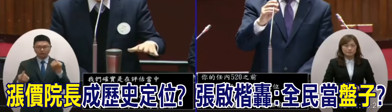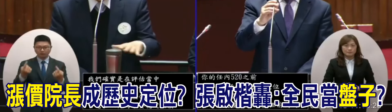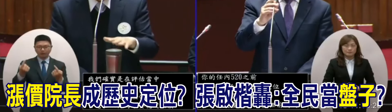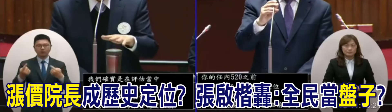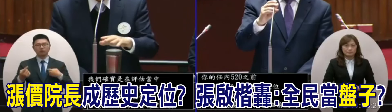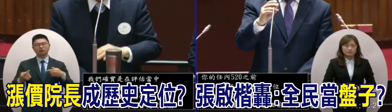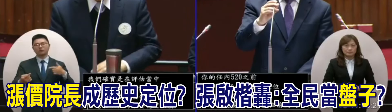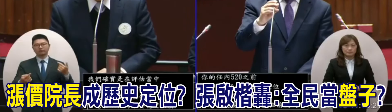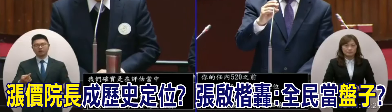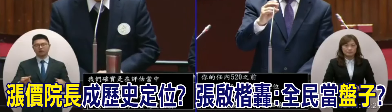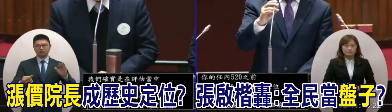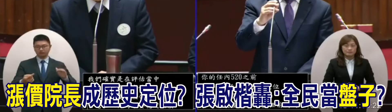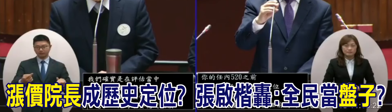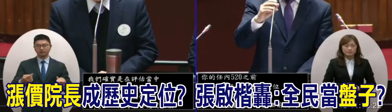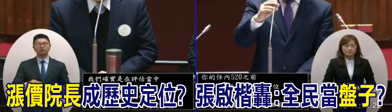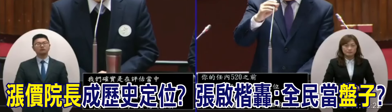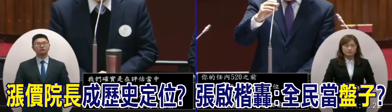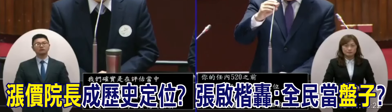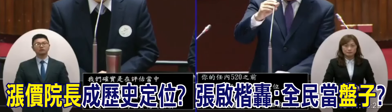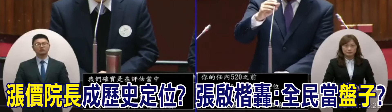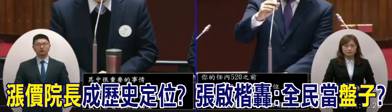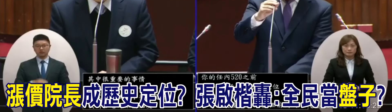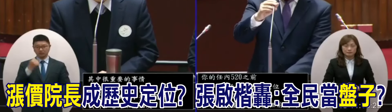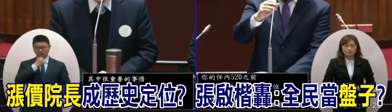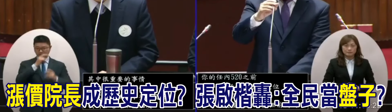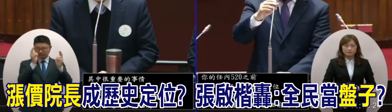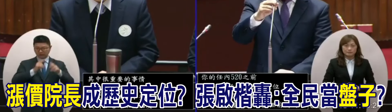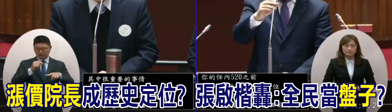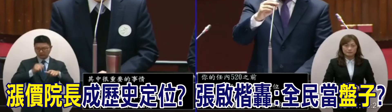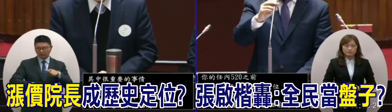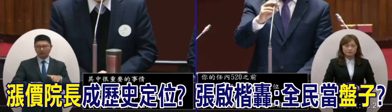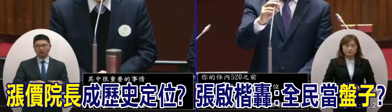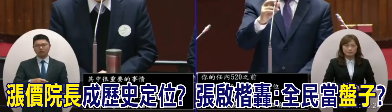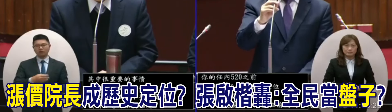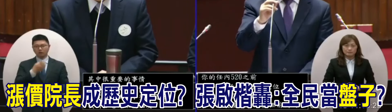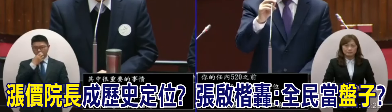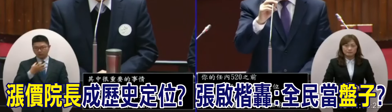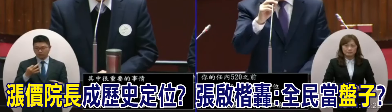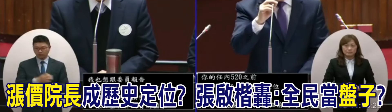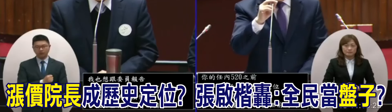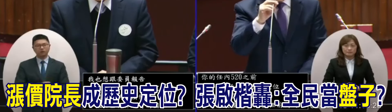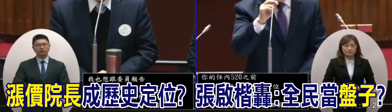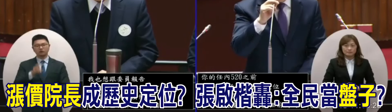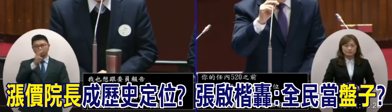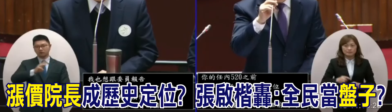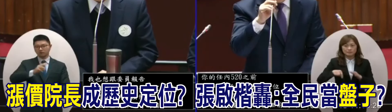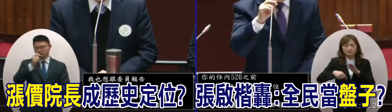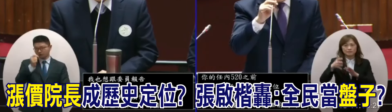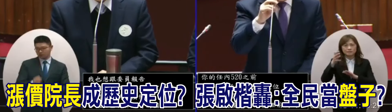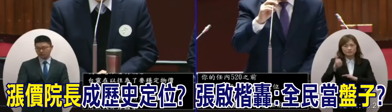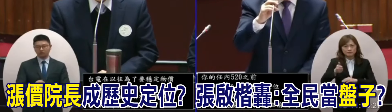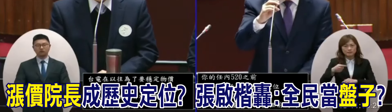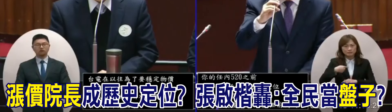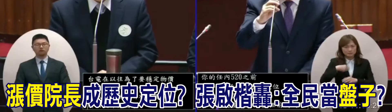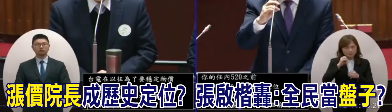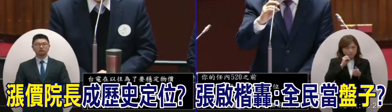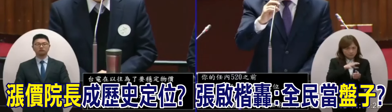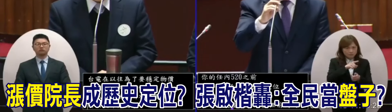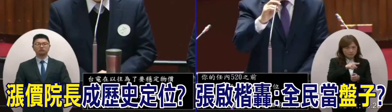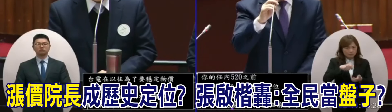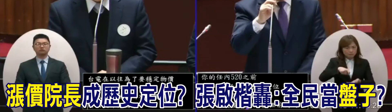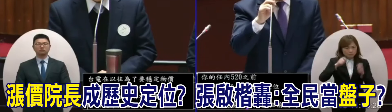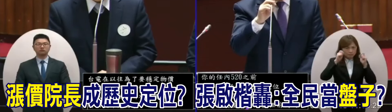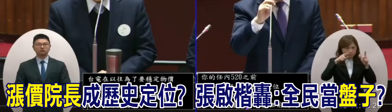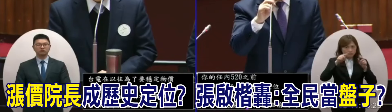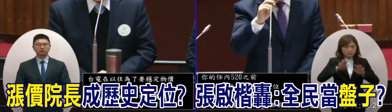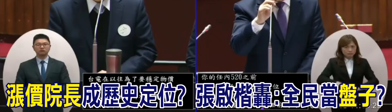家，所以呢台电呢有蛮大的亏损有3000多亿的亏损。那我们应该让 抱歉，我提醒你一下，现在是